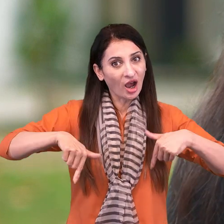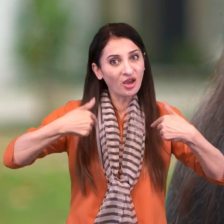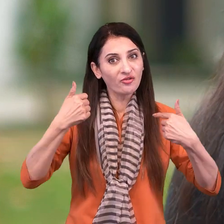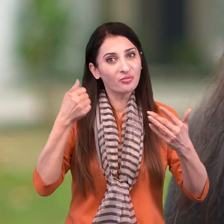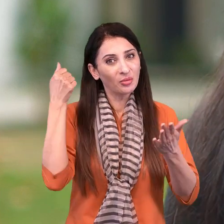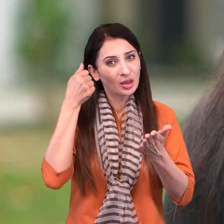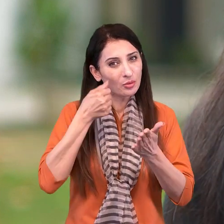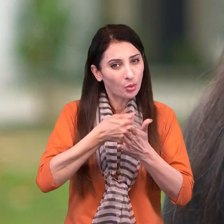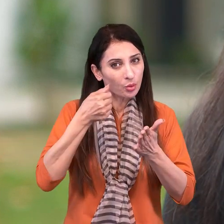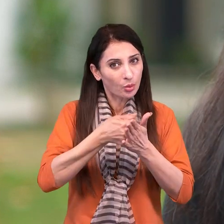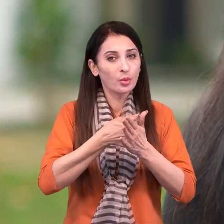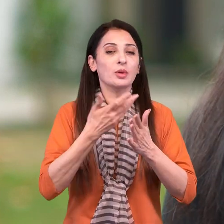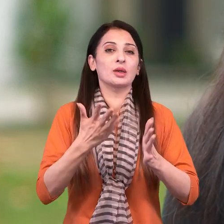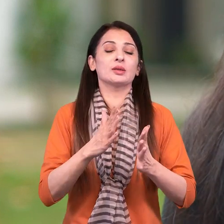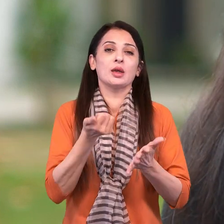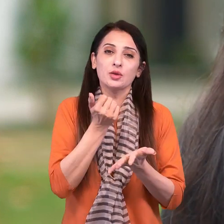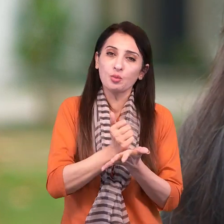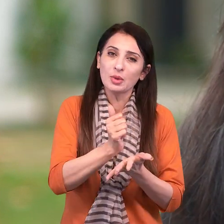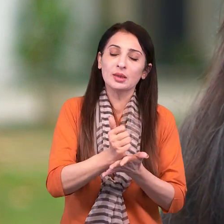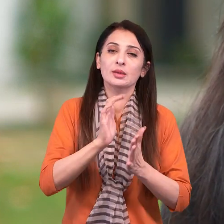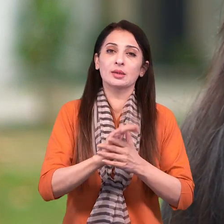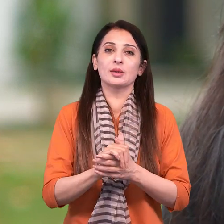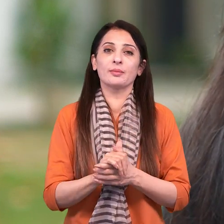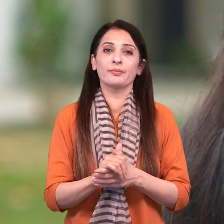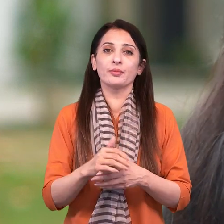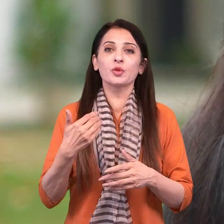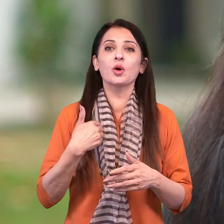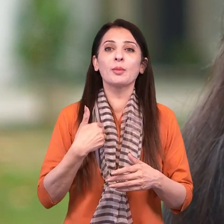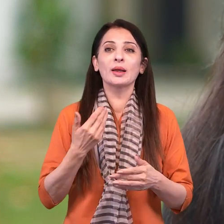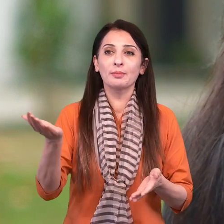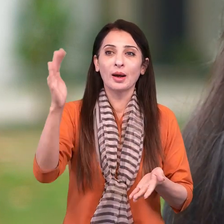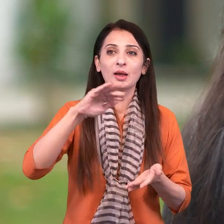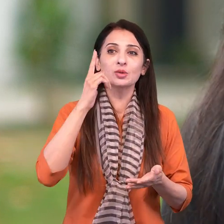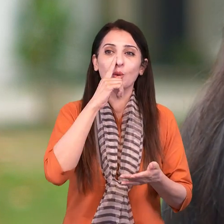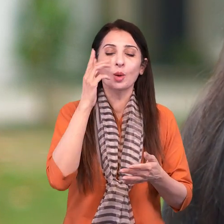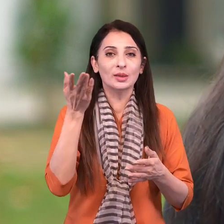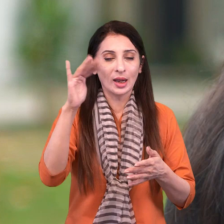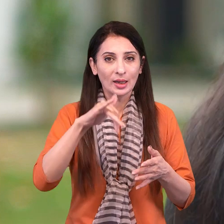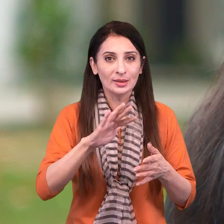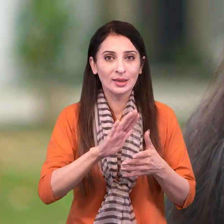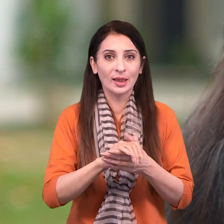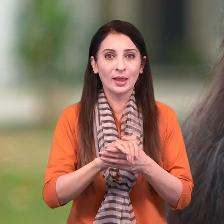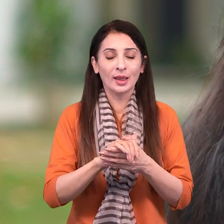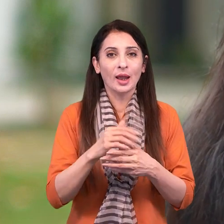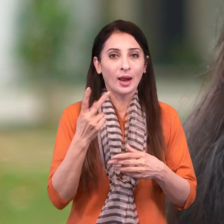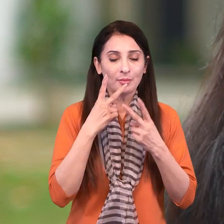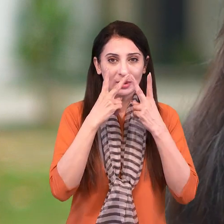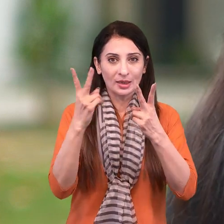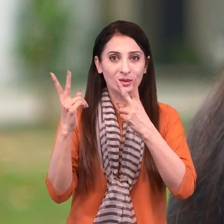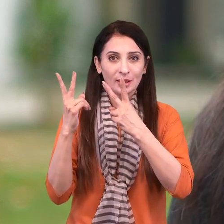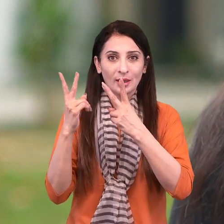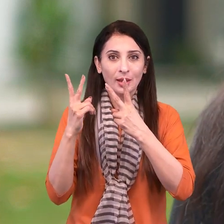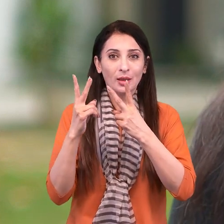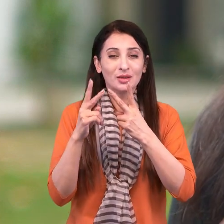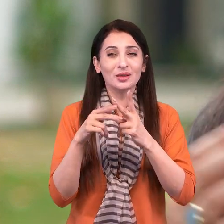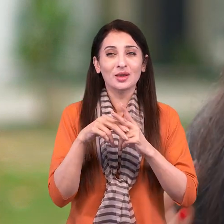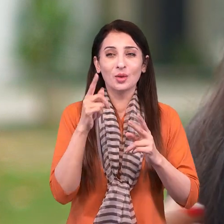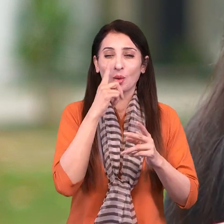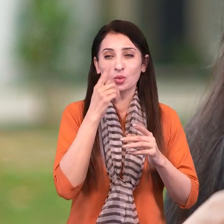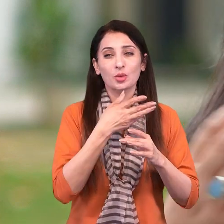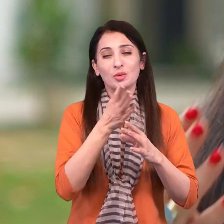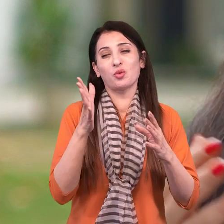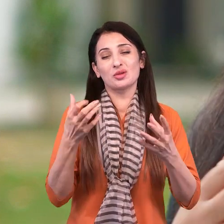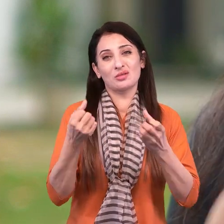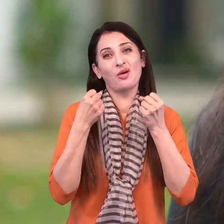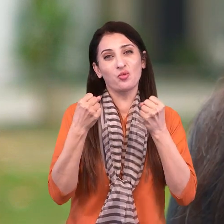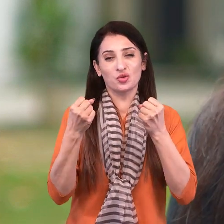in life. तो उसके अंदर हमारे पास जो clients आती हैं वो कुछ ऐसी teenagers भी होती हैं जो who have a lot of